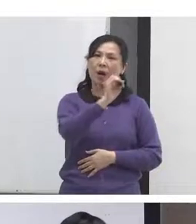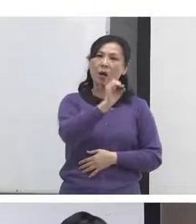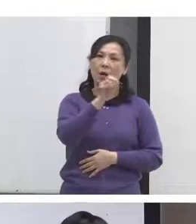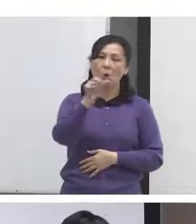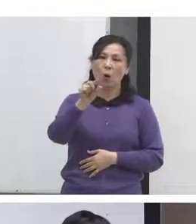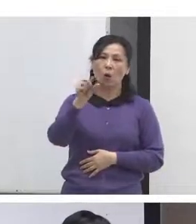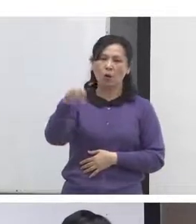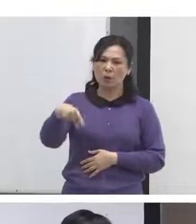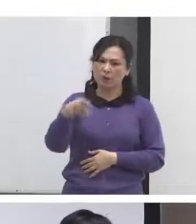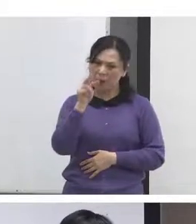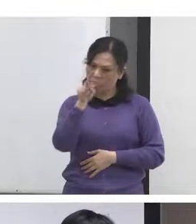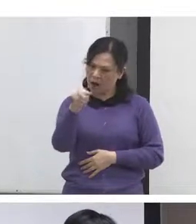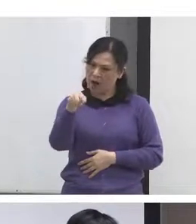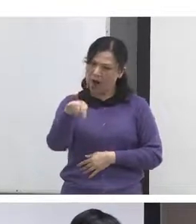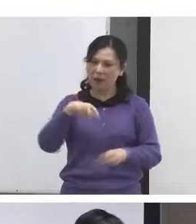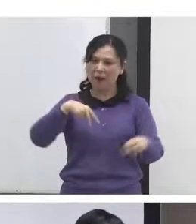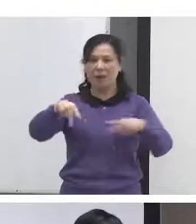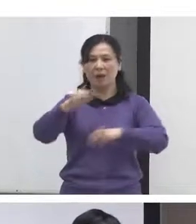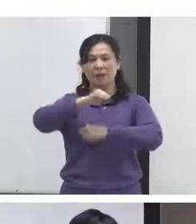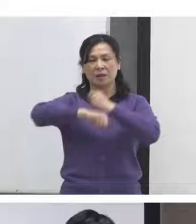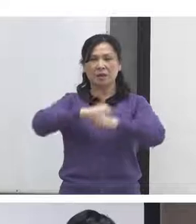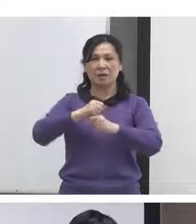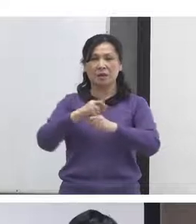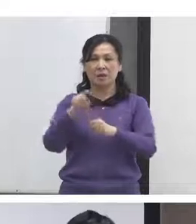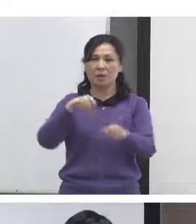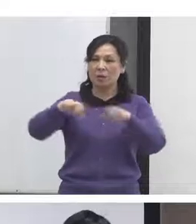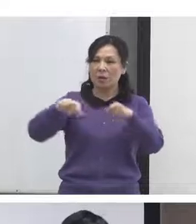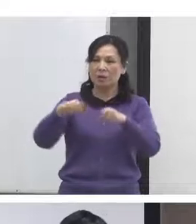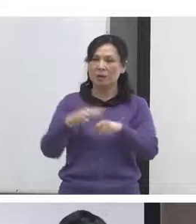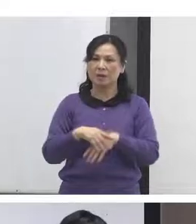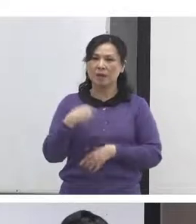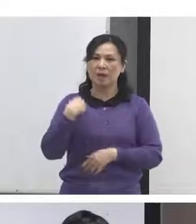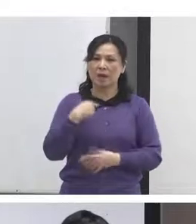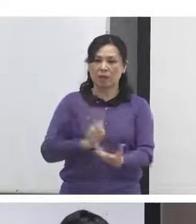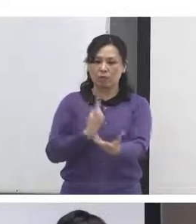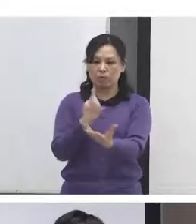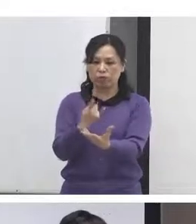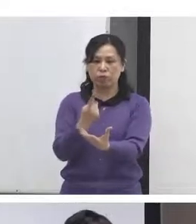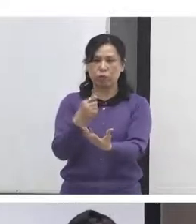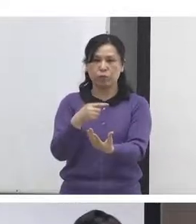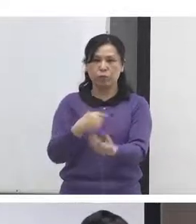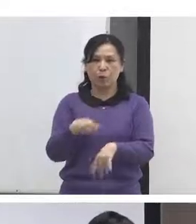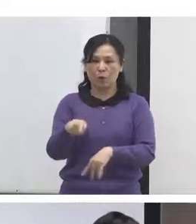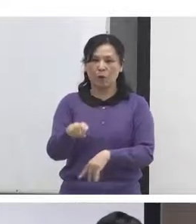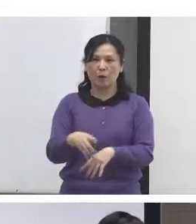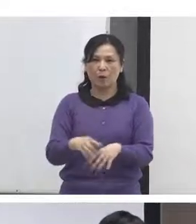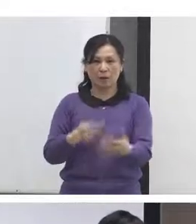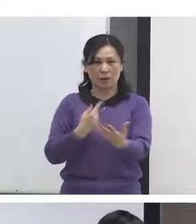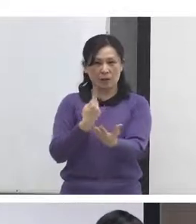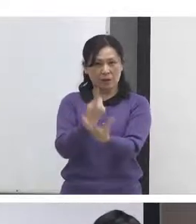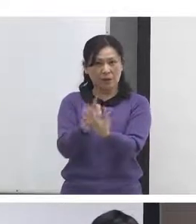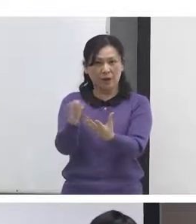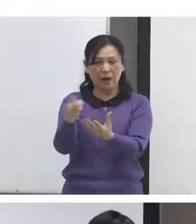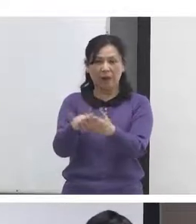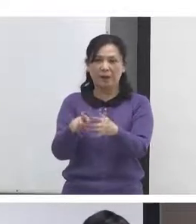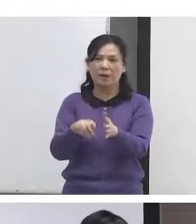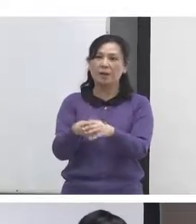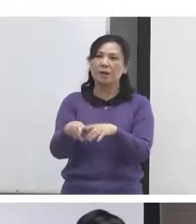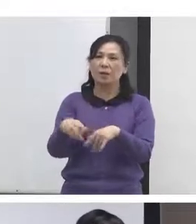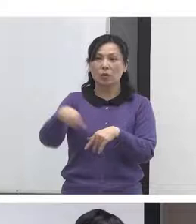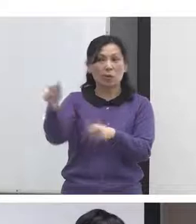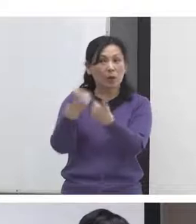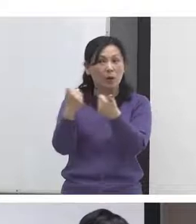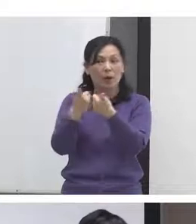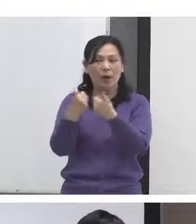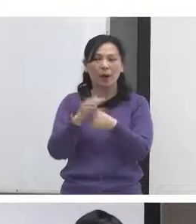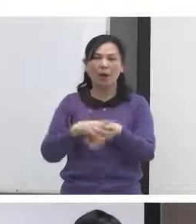放政府行动方案，然后我去担任就是那个开放政治现金那个小组，我不是委员，我只是去那边当做专家去开会。那我就